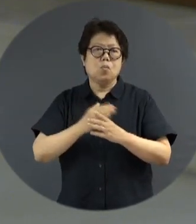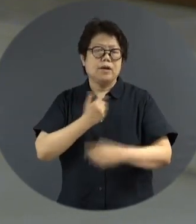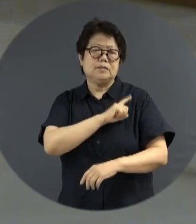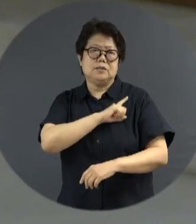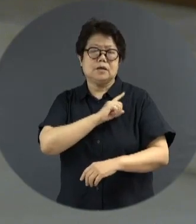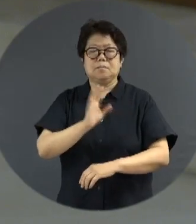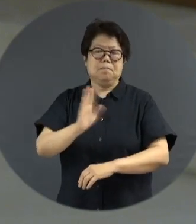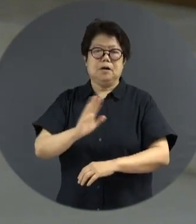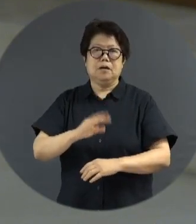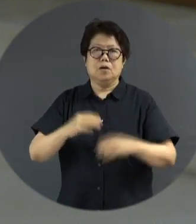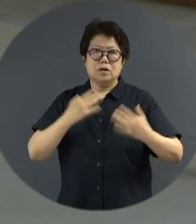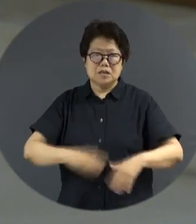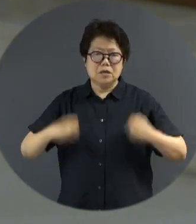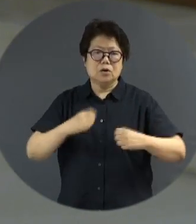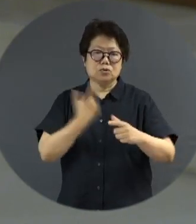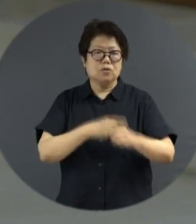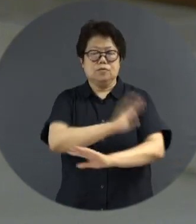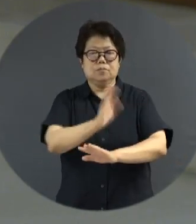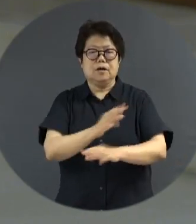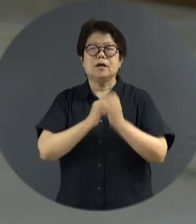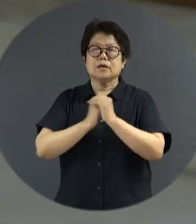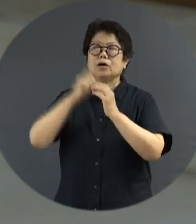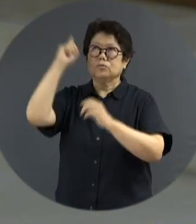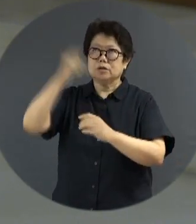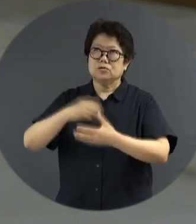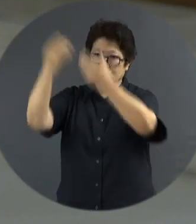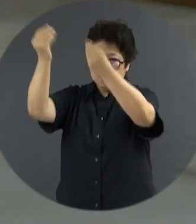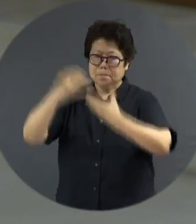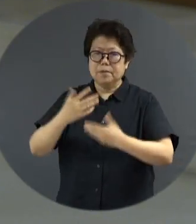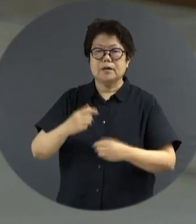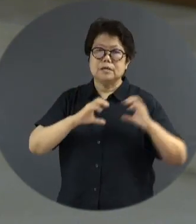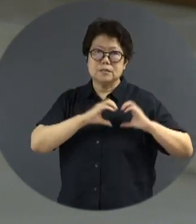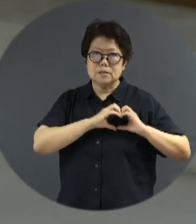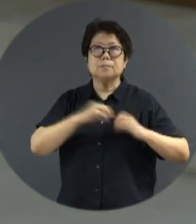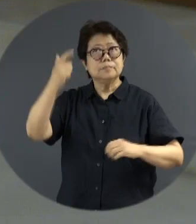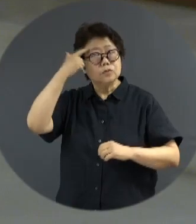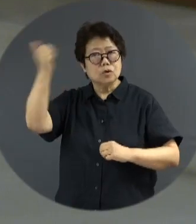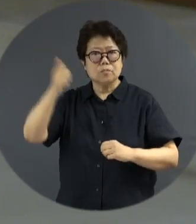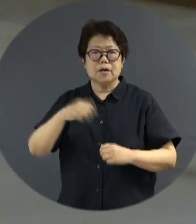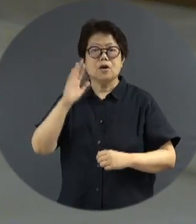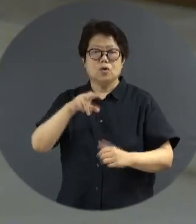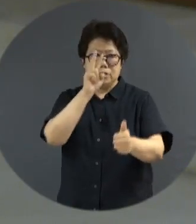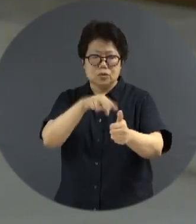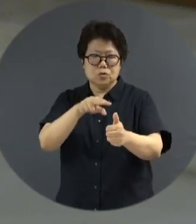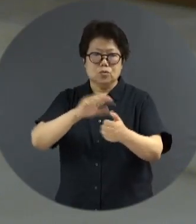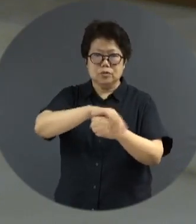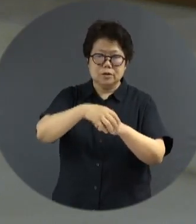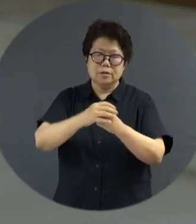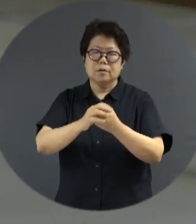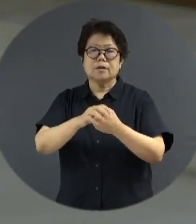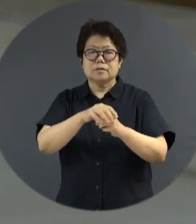健康，他求天主赐给他是一颗智慧的心，好能够统治百姓，辨别善